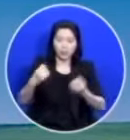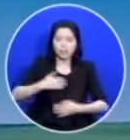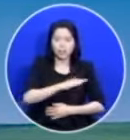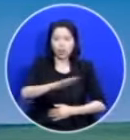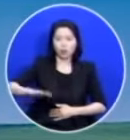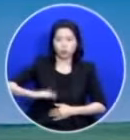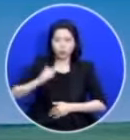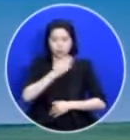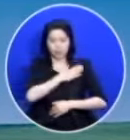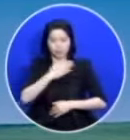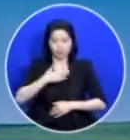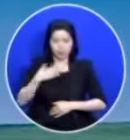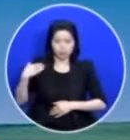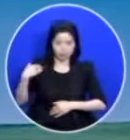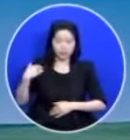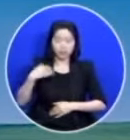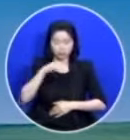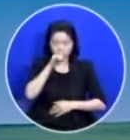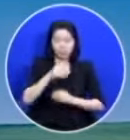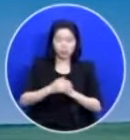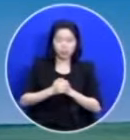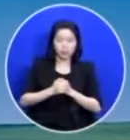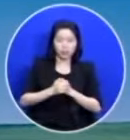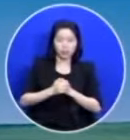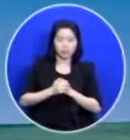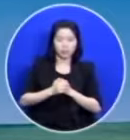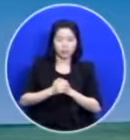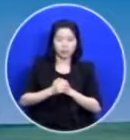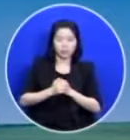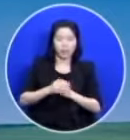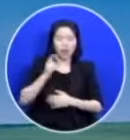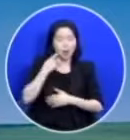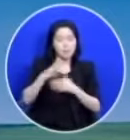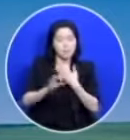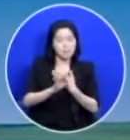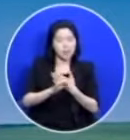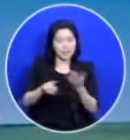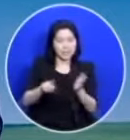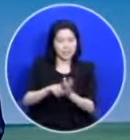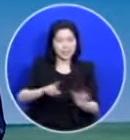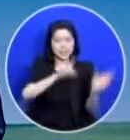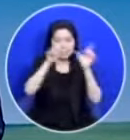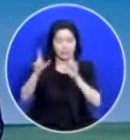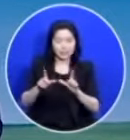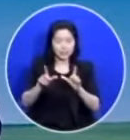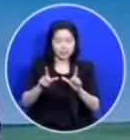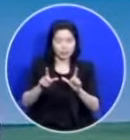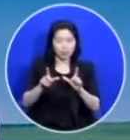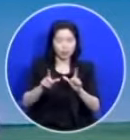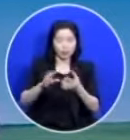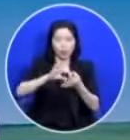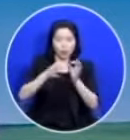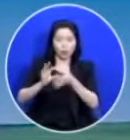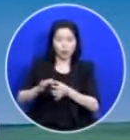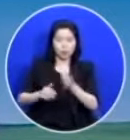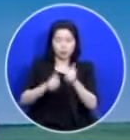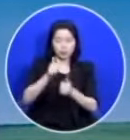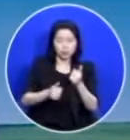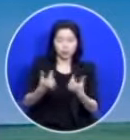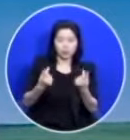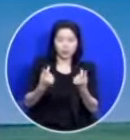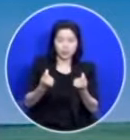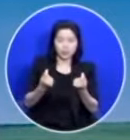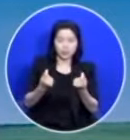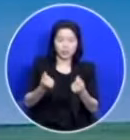거예요 만지시는 겁니다 만약 신앙생활을 올림픽 선수같이 해야 승리할 수 있다면 누가